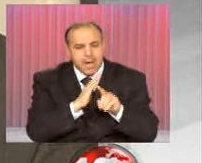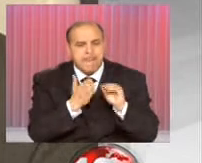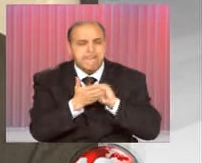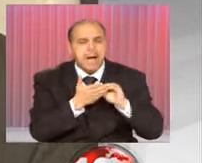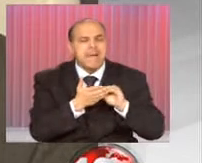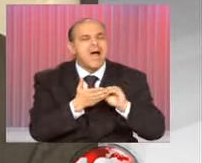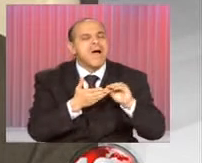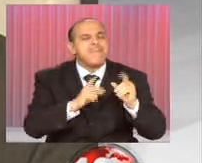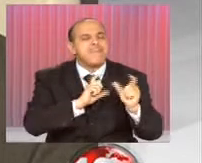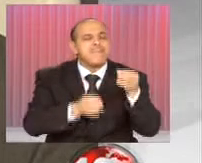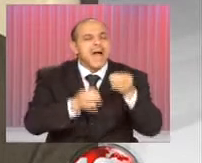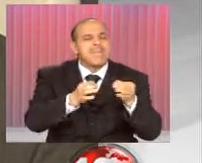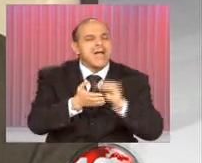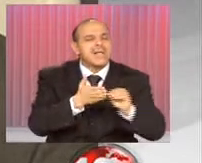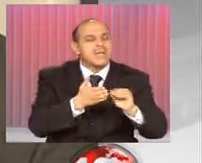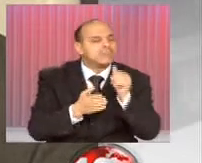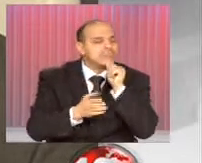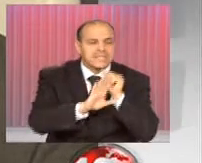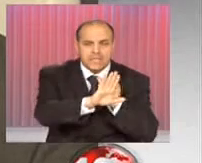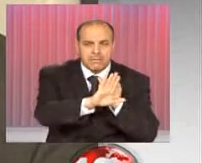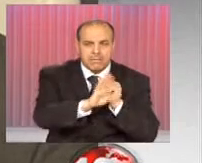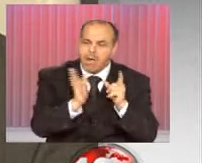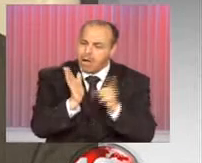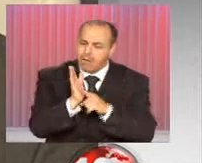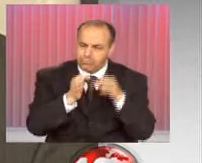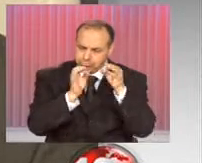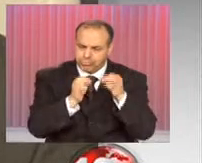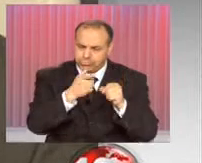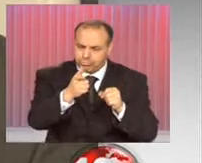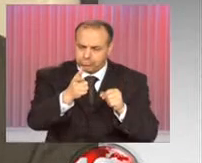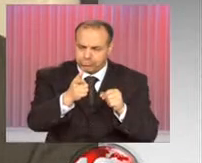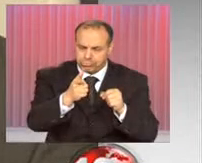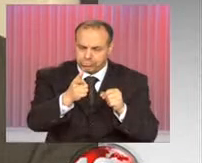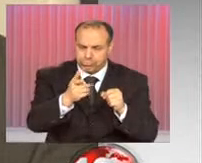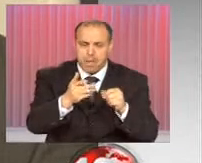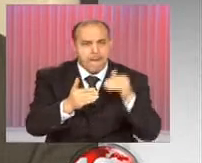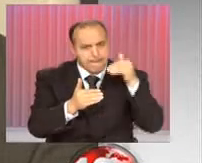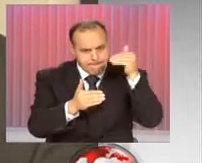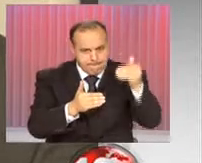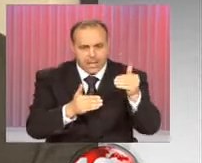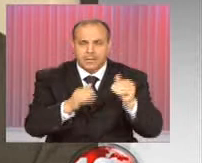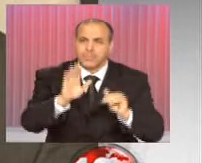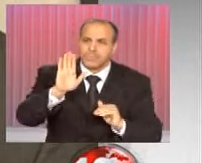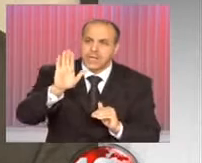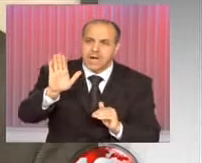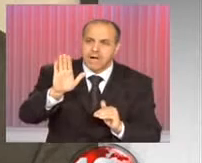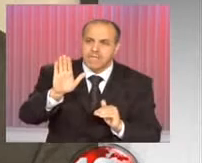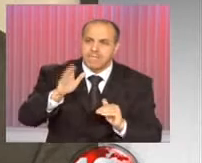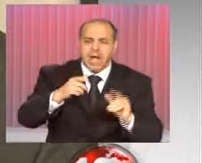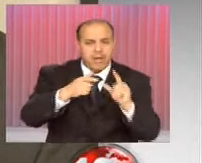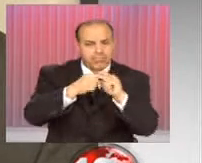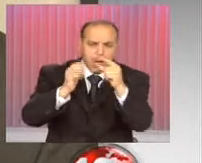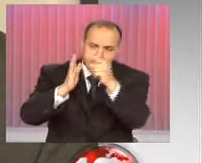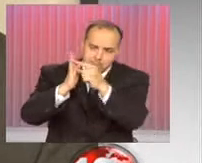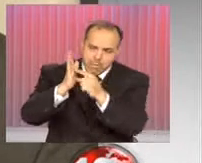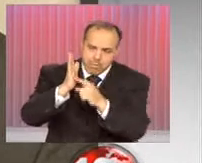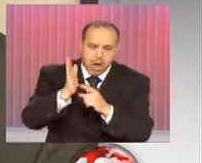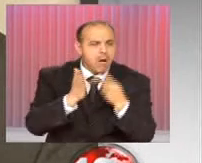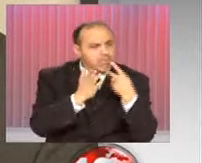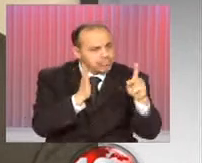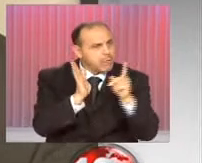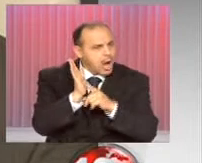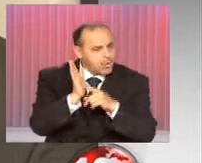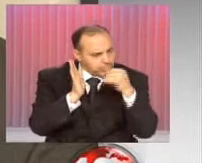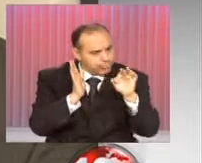الإدارية، وعلى عكس ما يروج كانت صلاحيات قانونية. كل ما فعل أنه قام بتفصيل هذه الصلاحيات